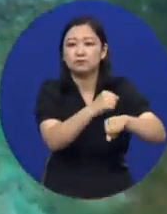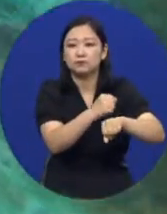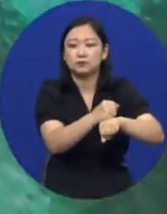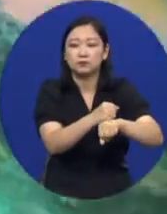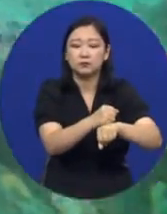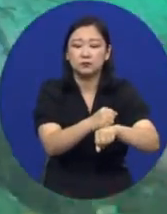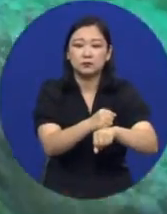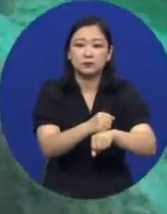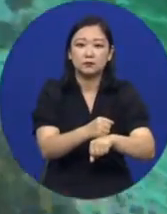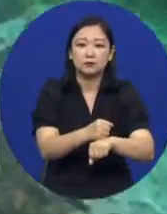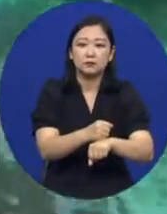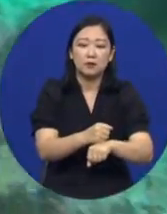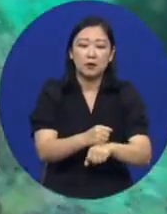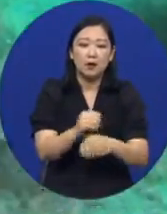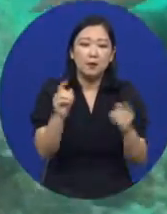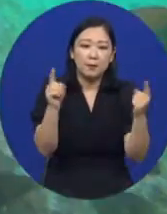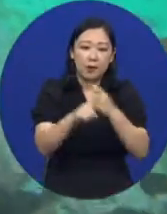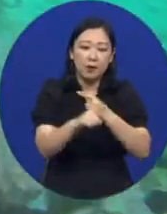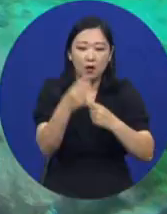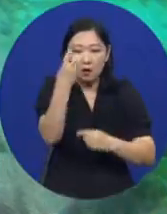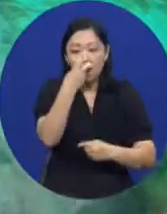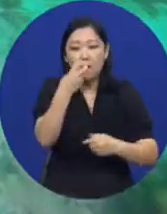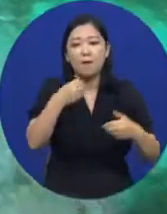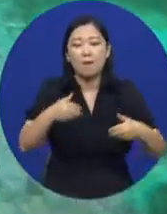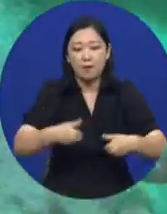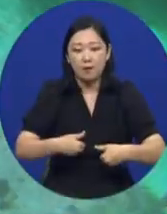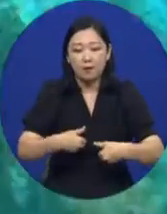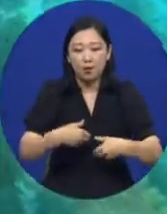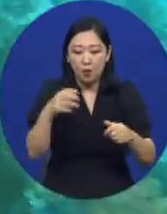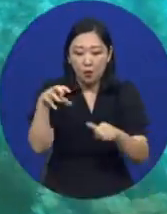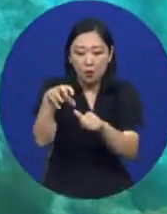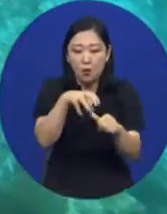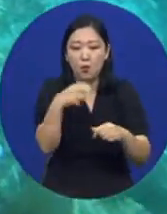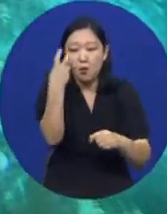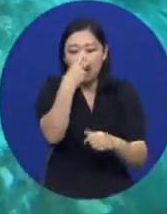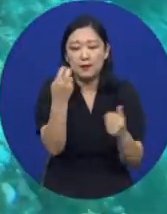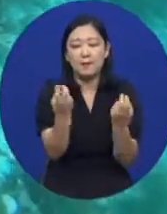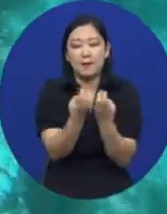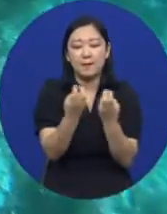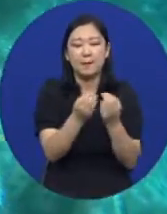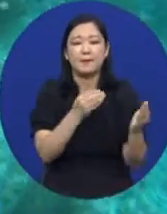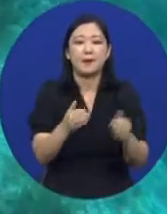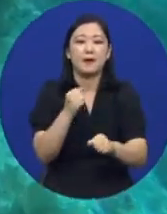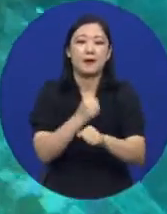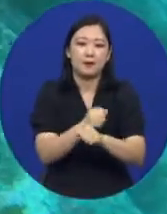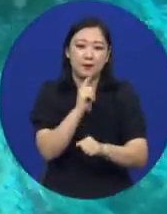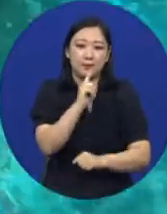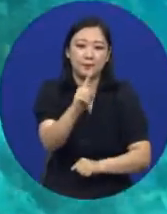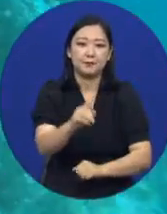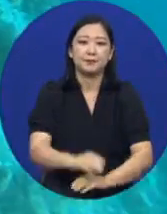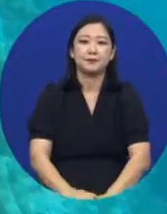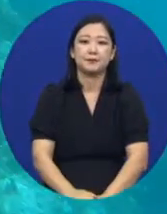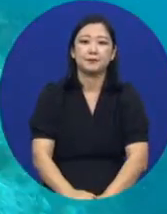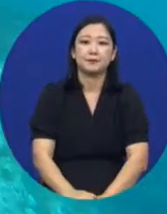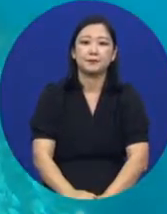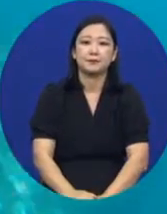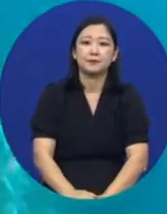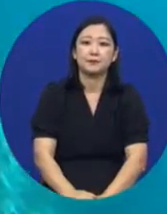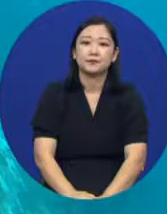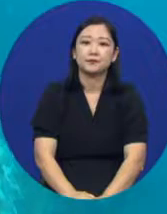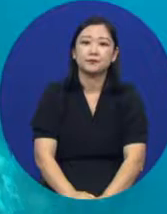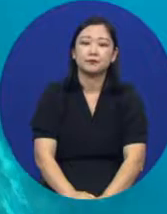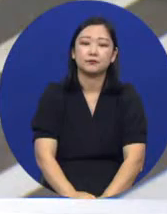문화재 현상 변경 허가 절차를 점검하고 보호구역의 관리 방안을 마련하라고 촉구했습니다. MBC 뉴스